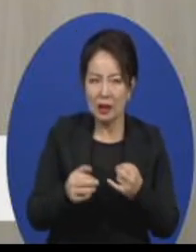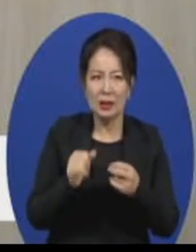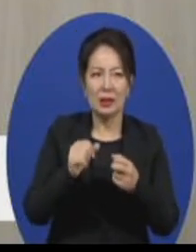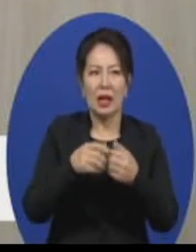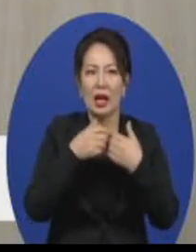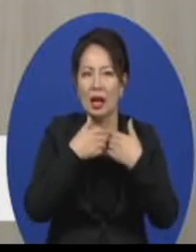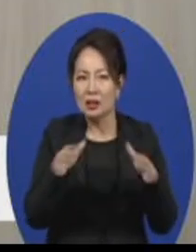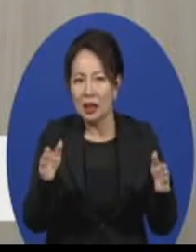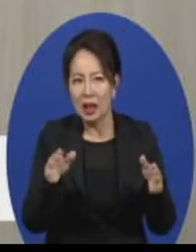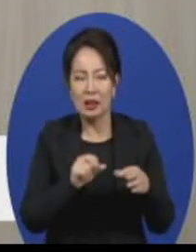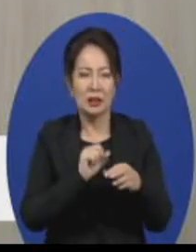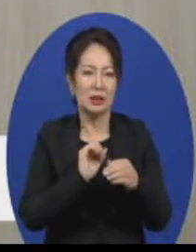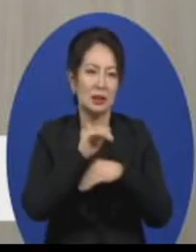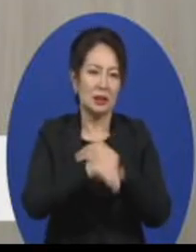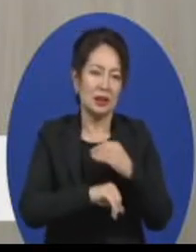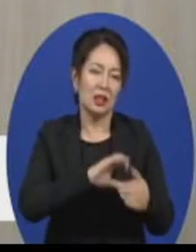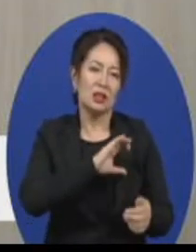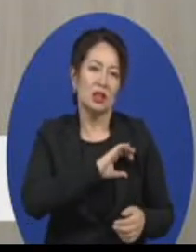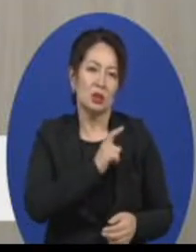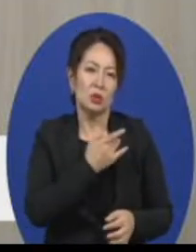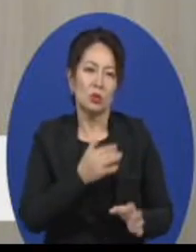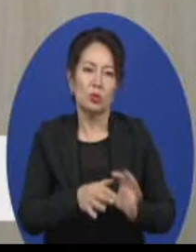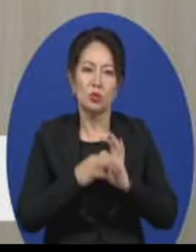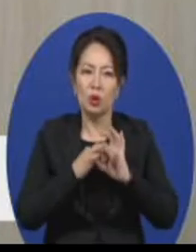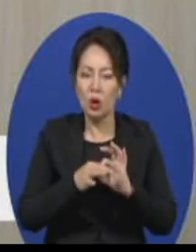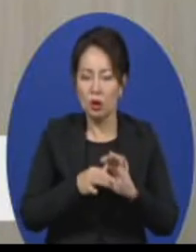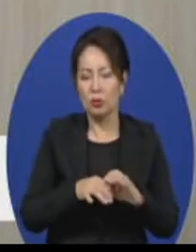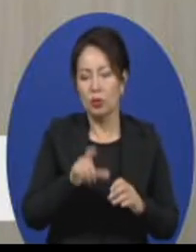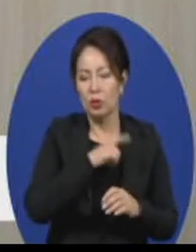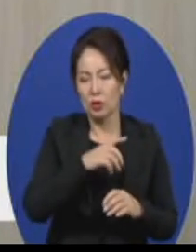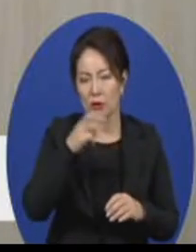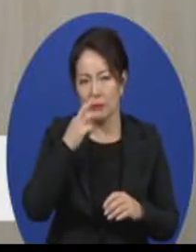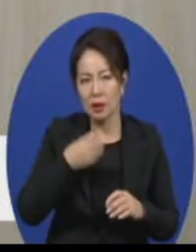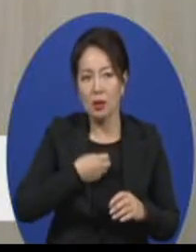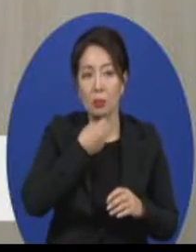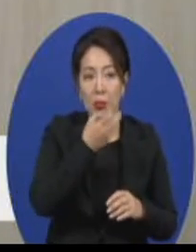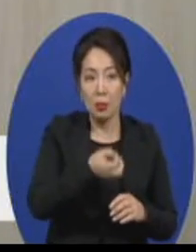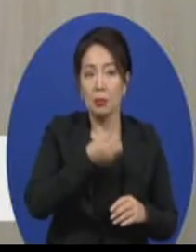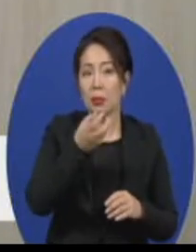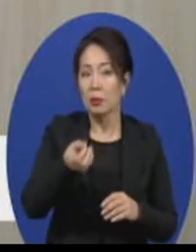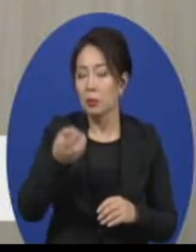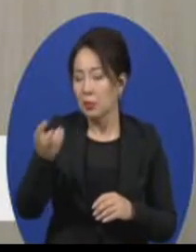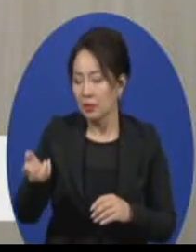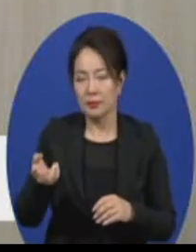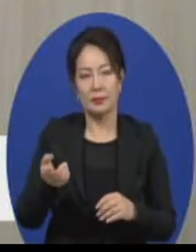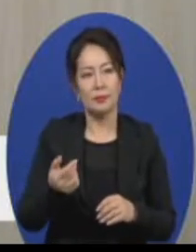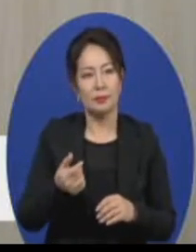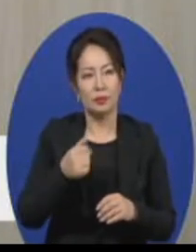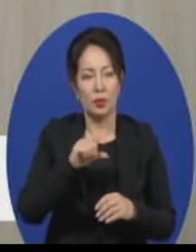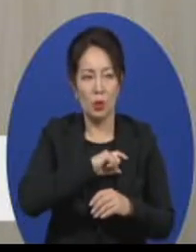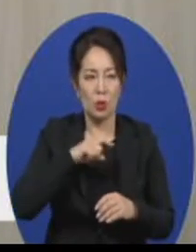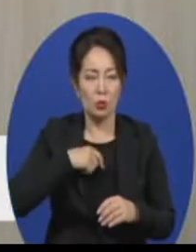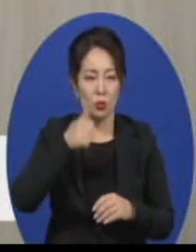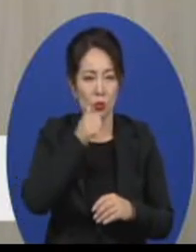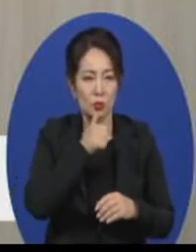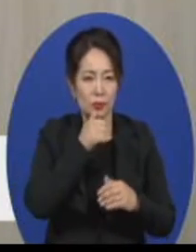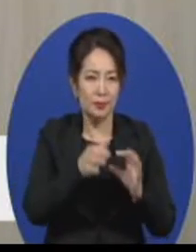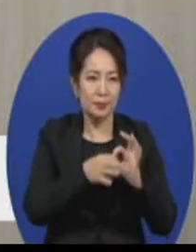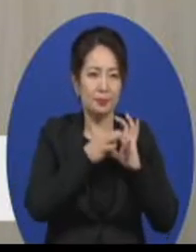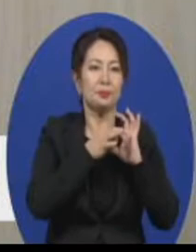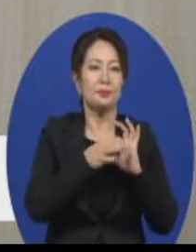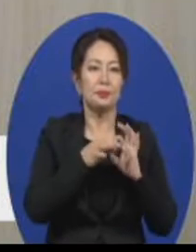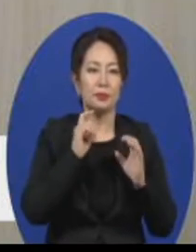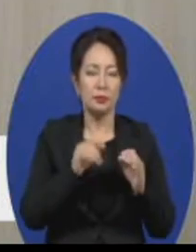гарсан сайн туршлага, за сэтгэл зүйчтэй шууд холбогдох өөрийнхөө мэдээллийг бас хин нэгэнд одоо хойхны нууцлыг